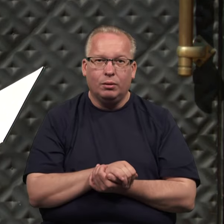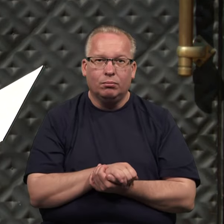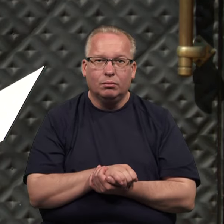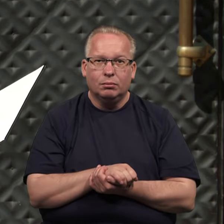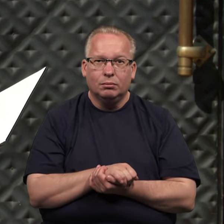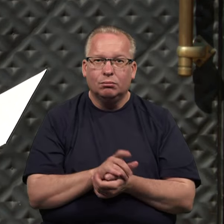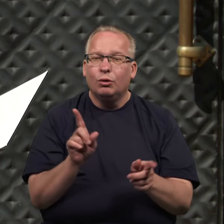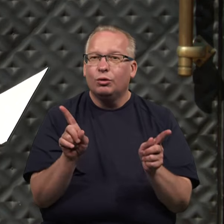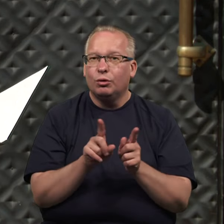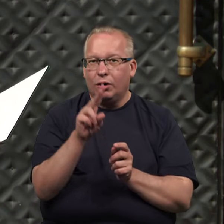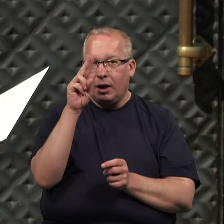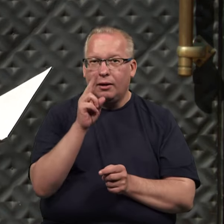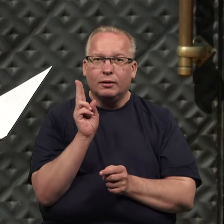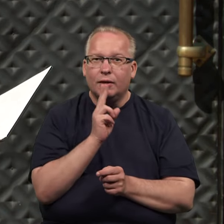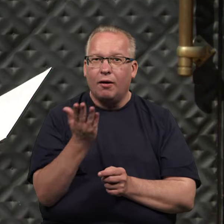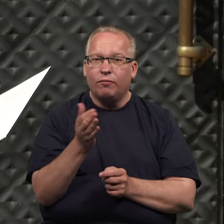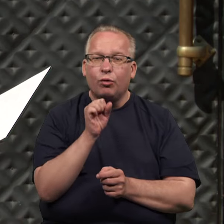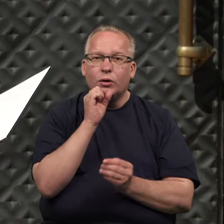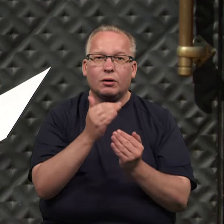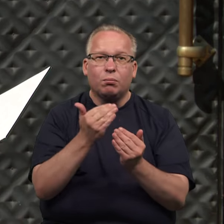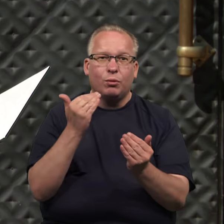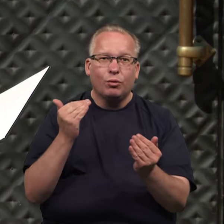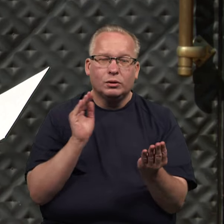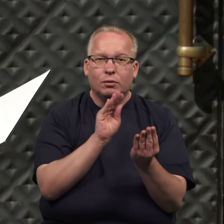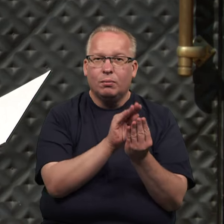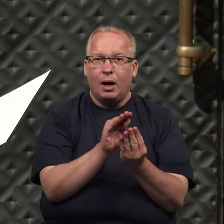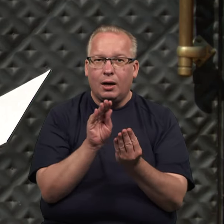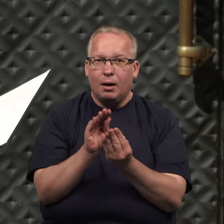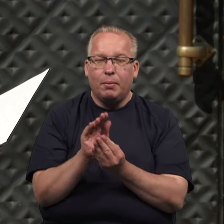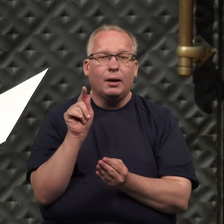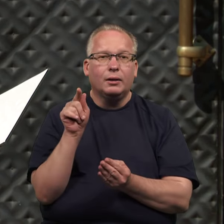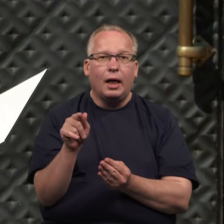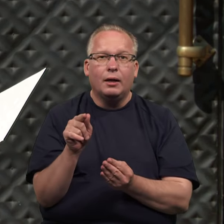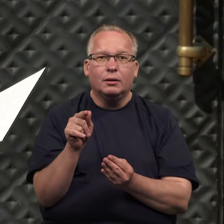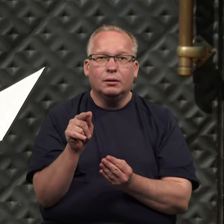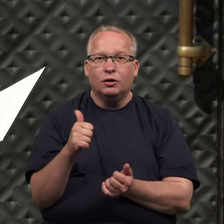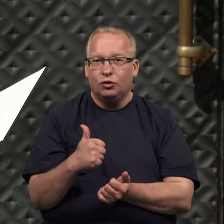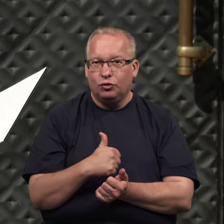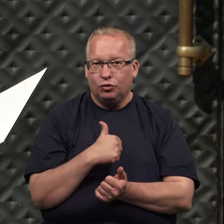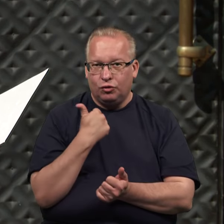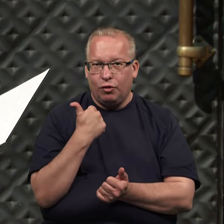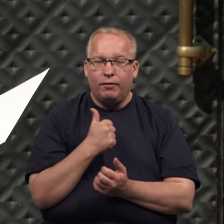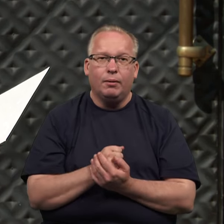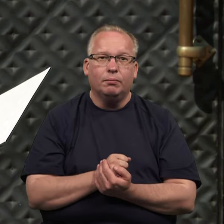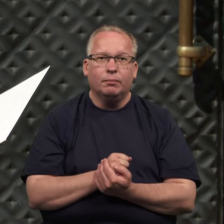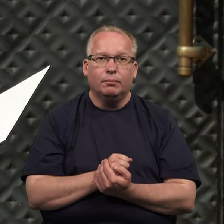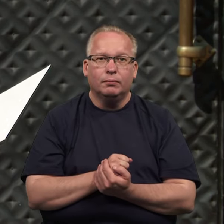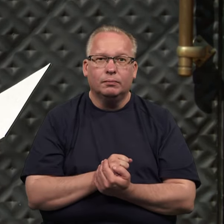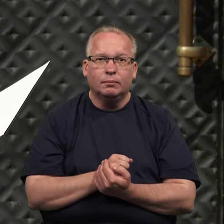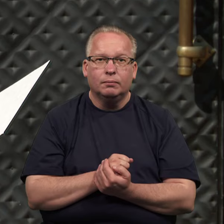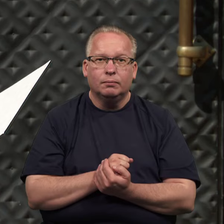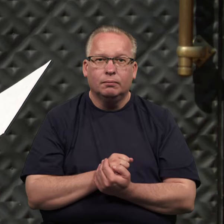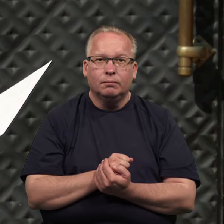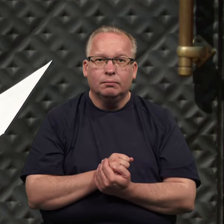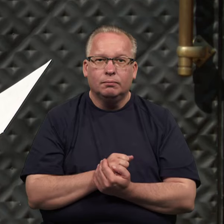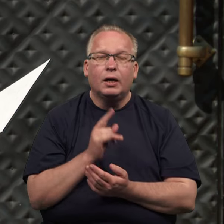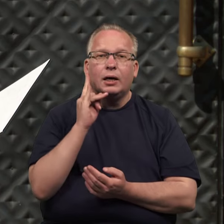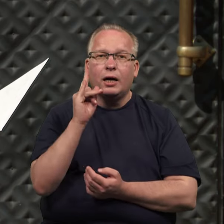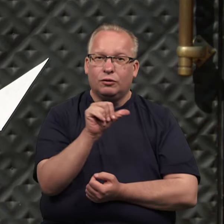tokie tėvų ir prosenių kapai, ten ir šlovė. ir garsios